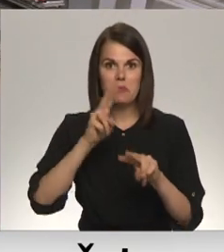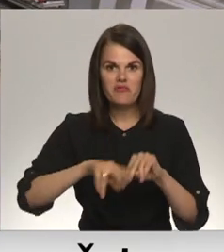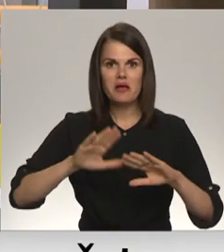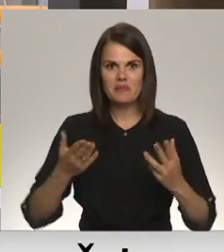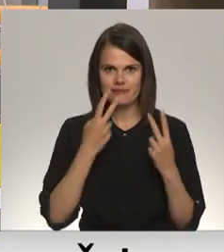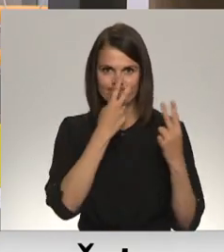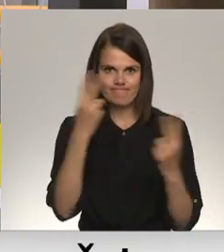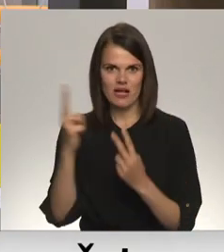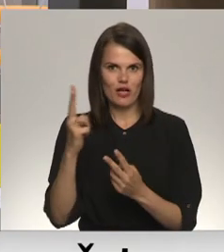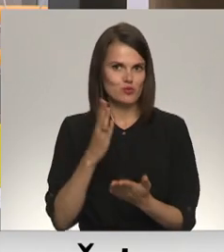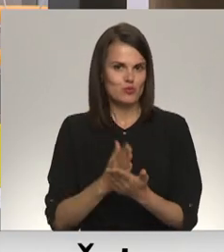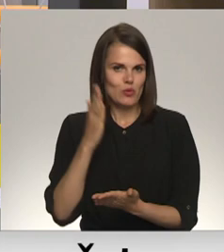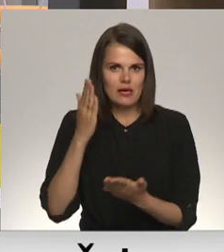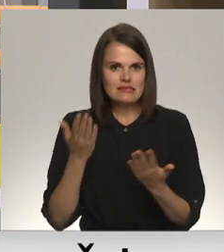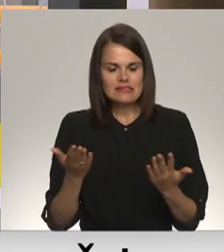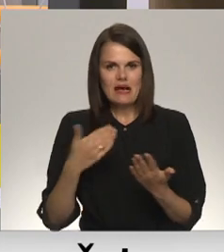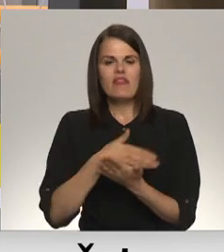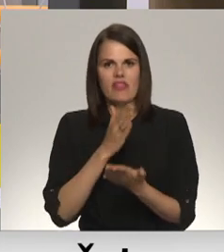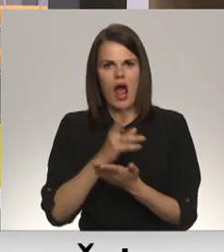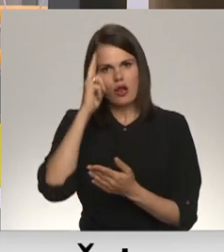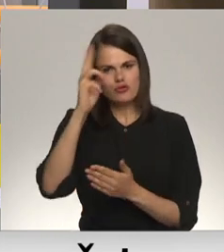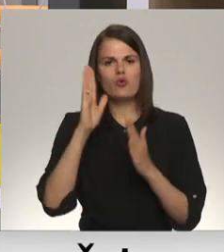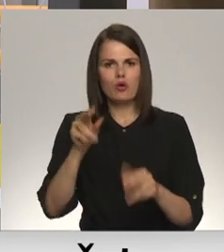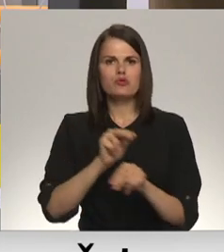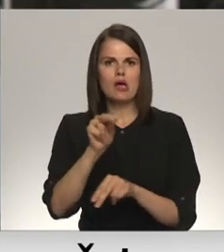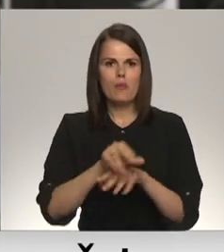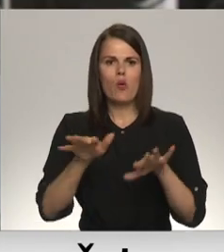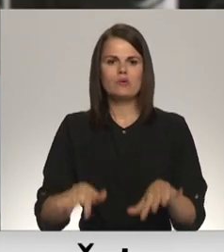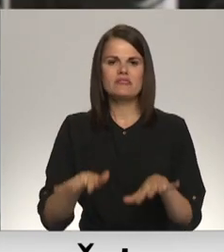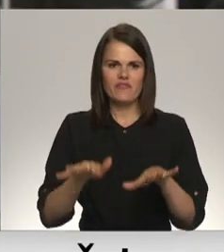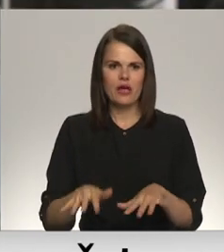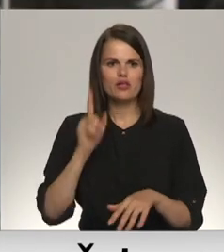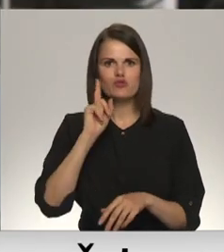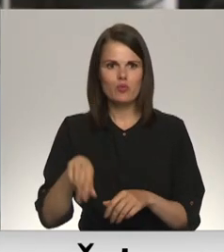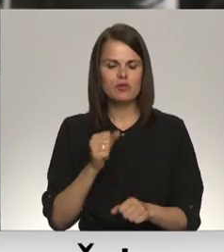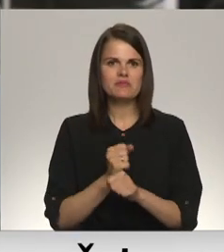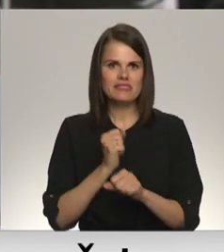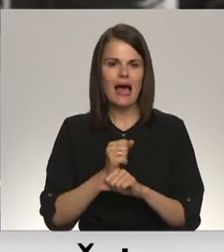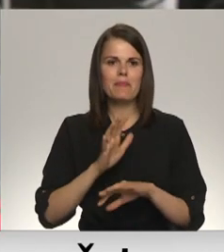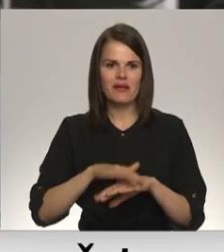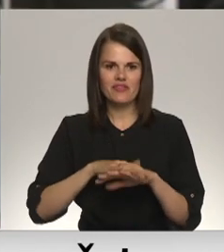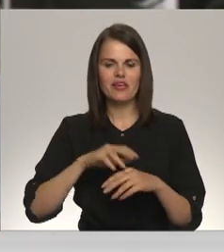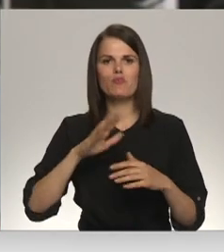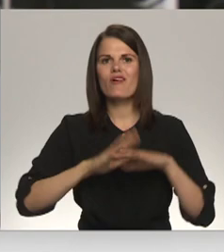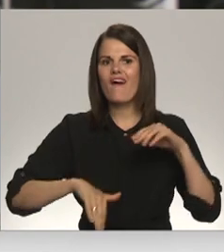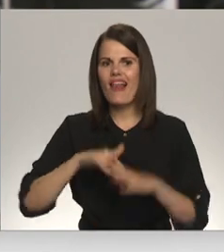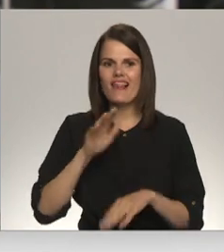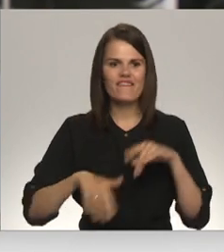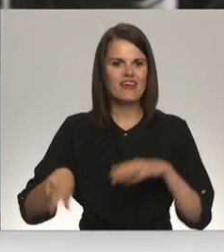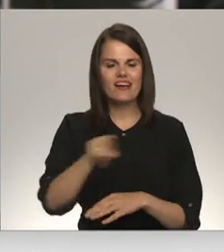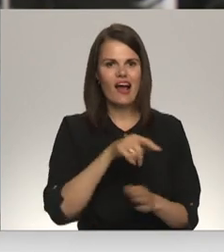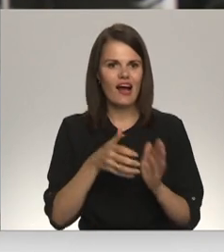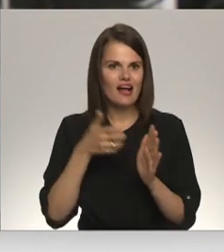notiek darba tirgu, daļu sola apmācīt uz vietas Ādižos. Protams, tas ir darba tirgus izaicinājumi un kvalifikācija.